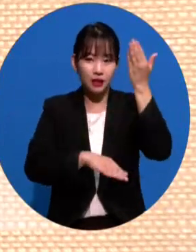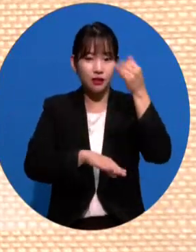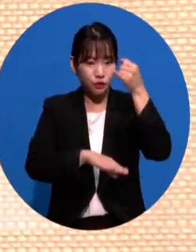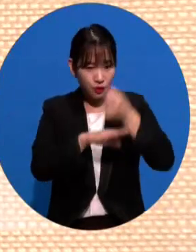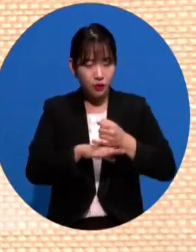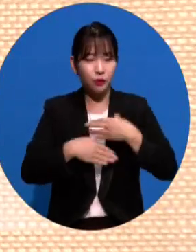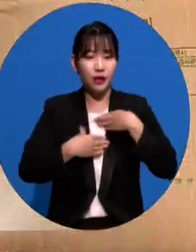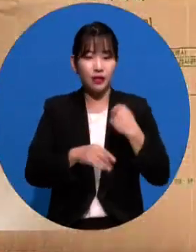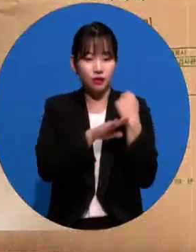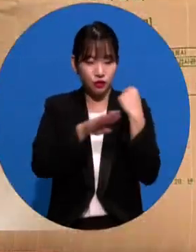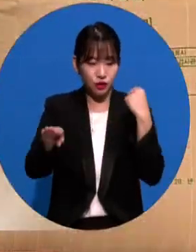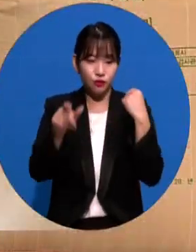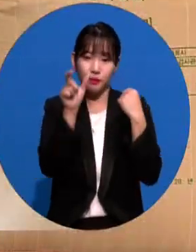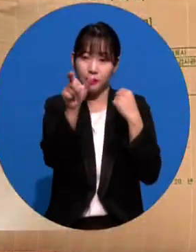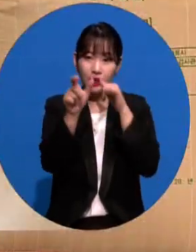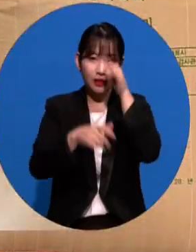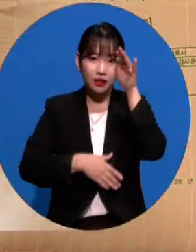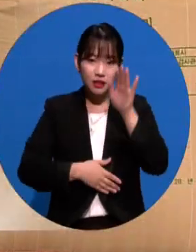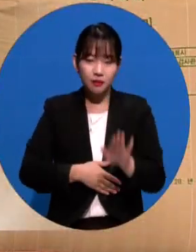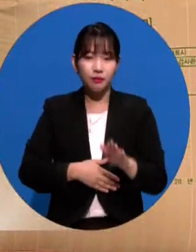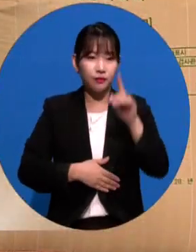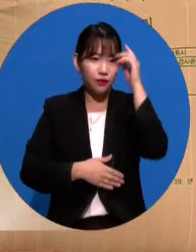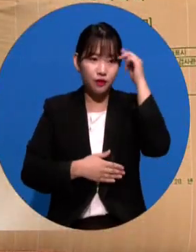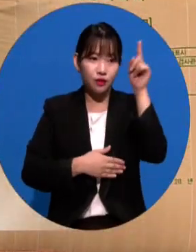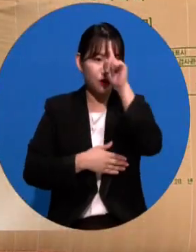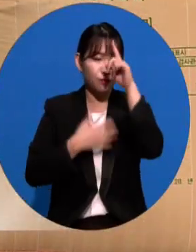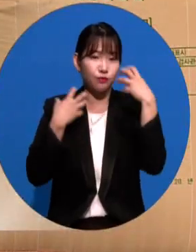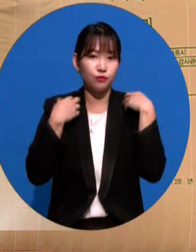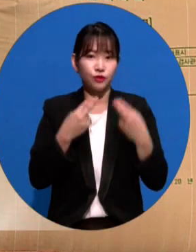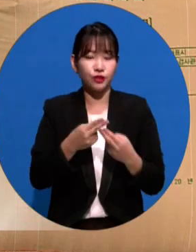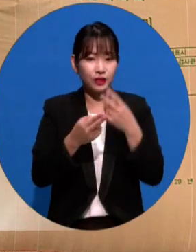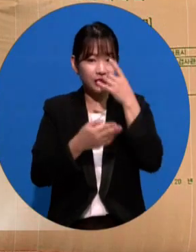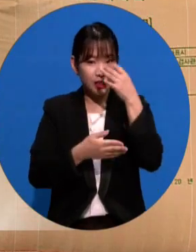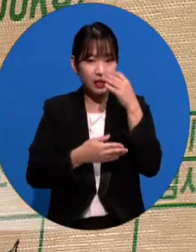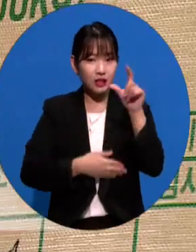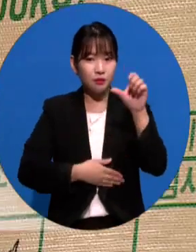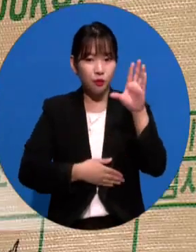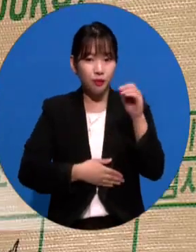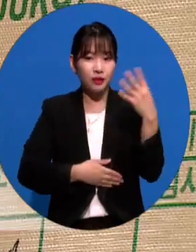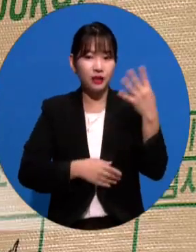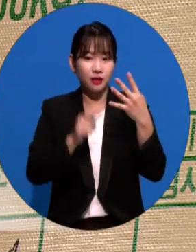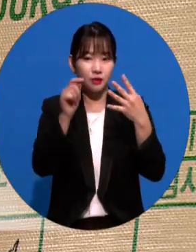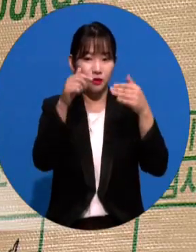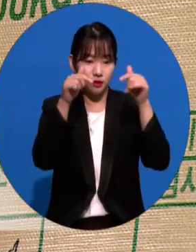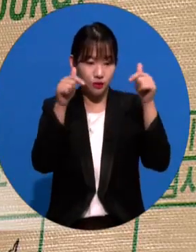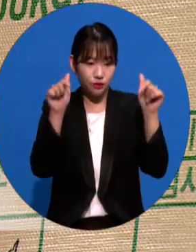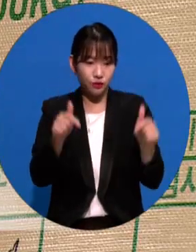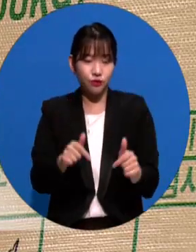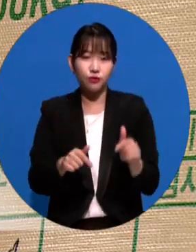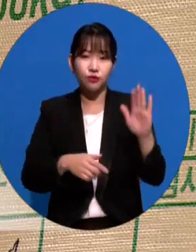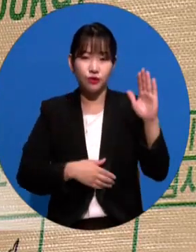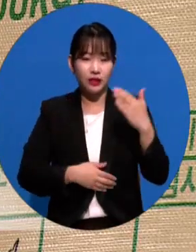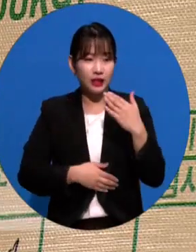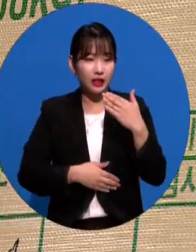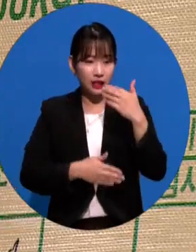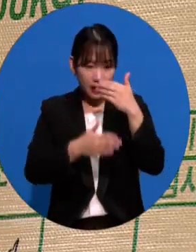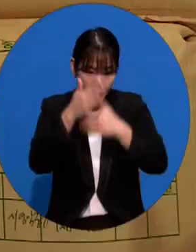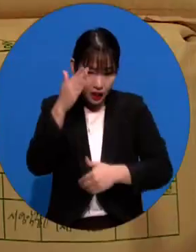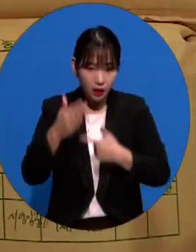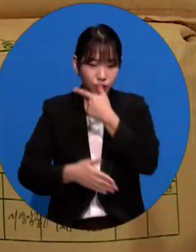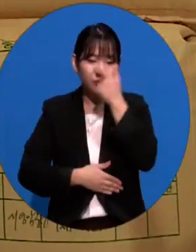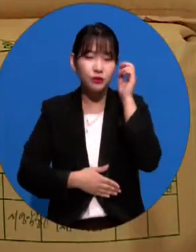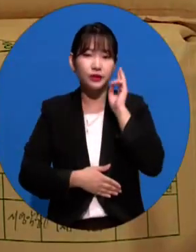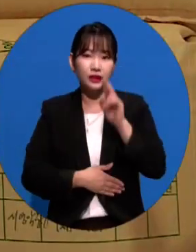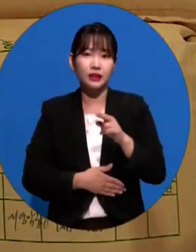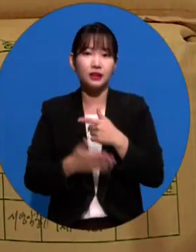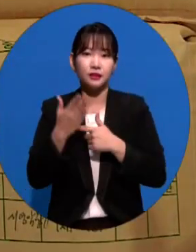안전 기준으로 제시하고 있지만 정부 비축 미 재고가 지난해 15만 4천 톤까지 떨어지는 등 재고 부족이